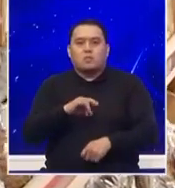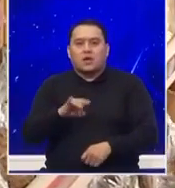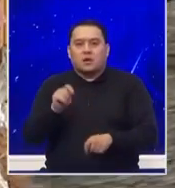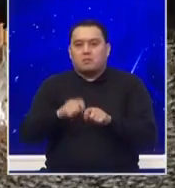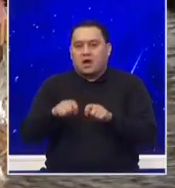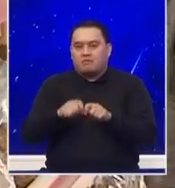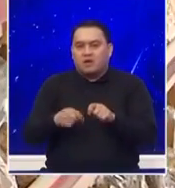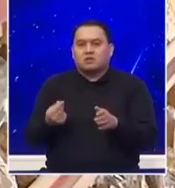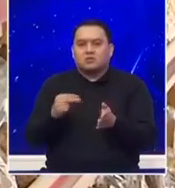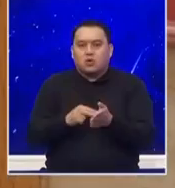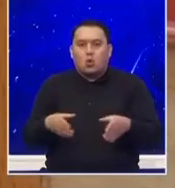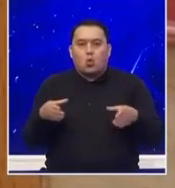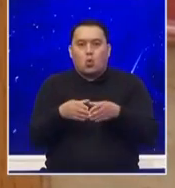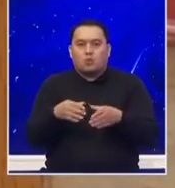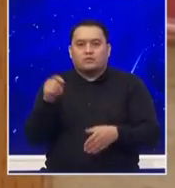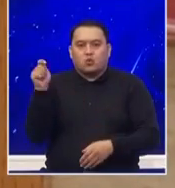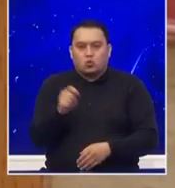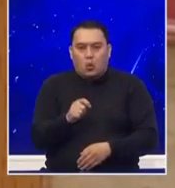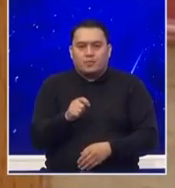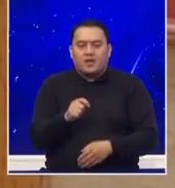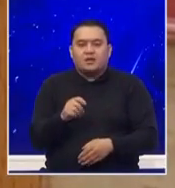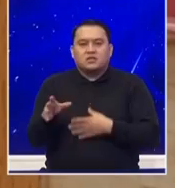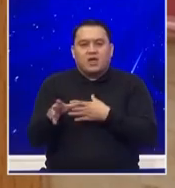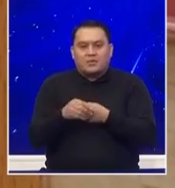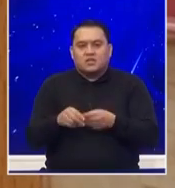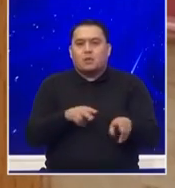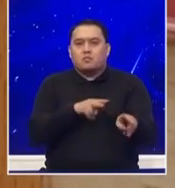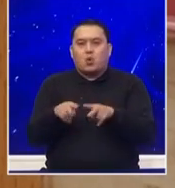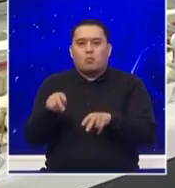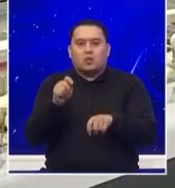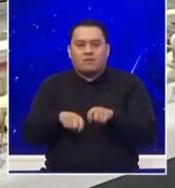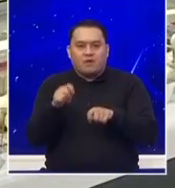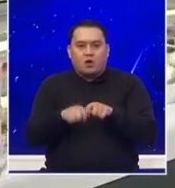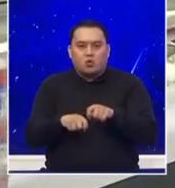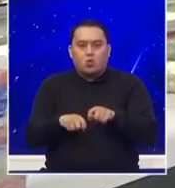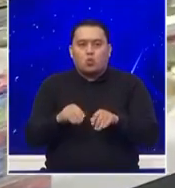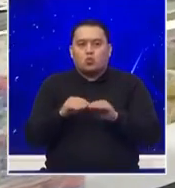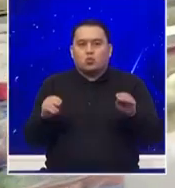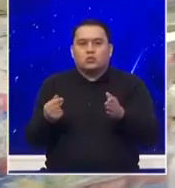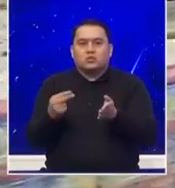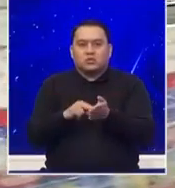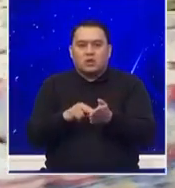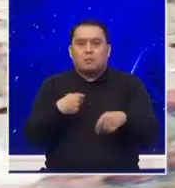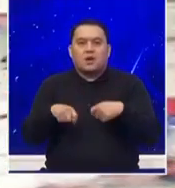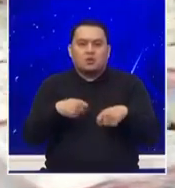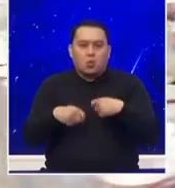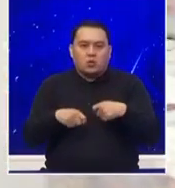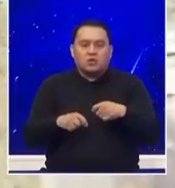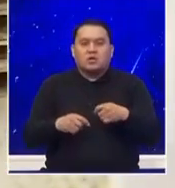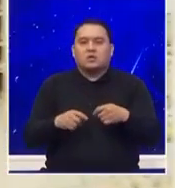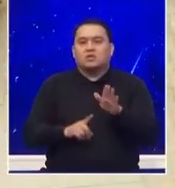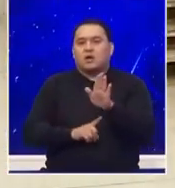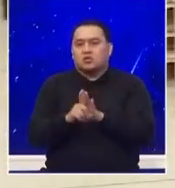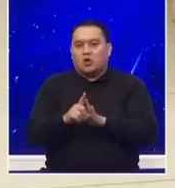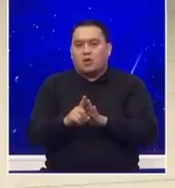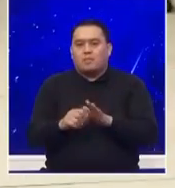Проверить наличие и цены группа зашла и сюда. В целом, совместная мониторинговая деятельность по наличию и уровню цен на социальные продукты начата с начала